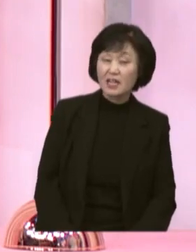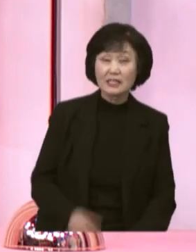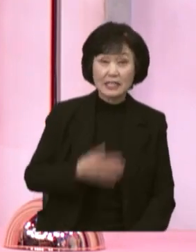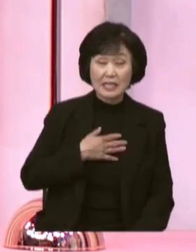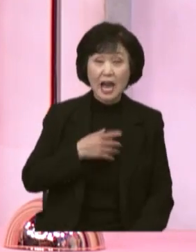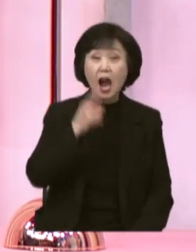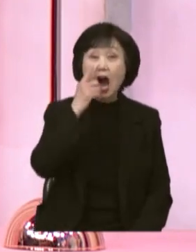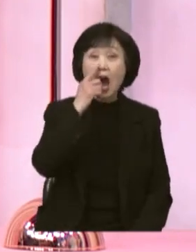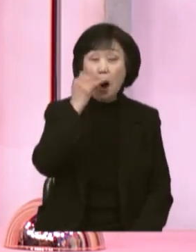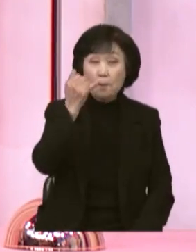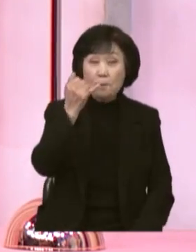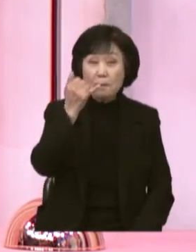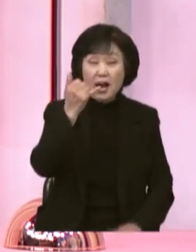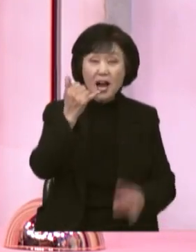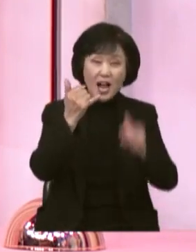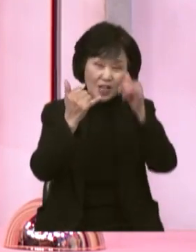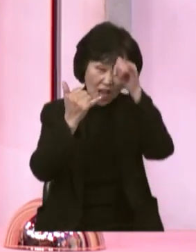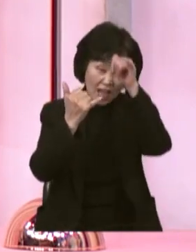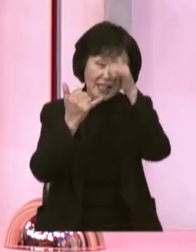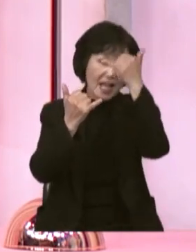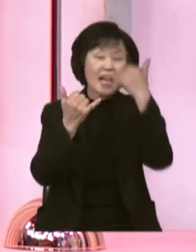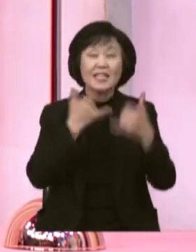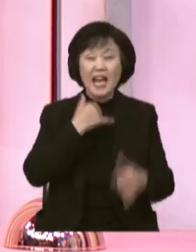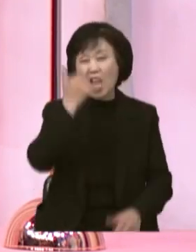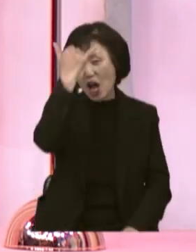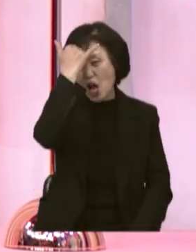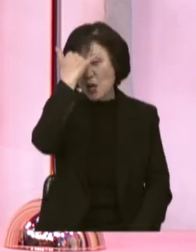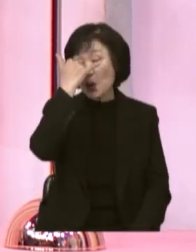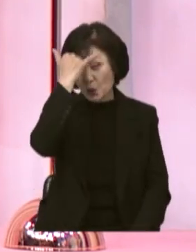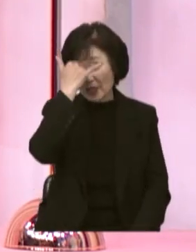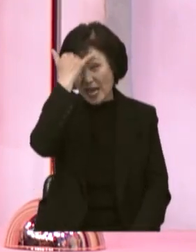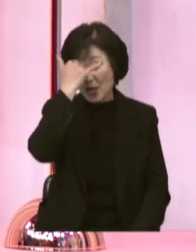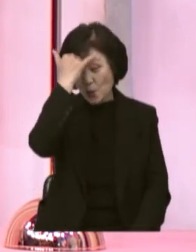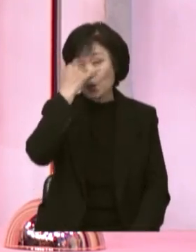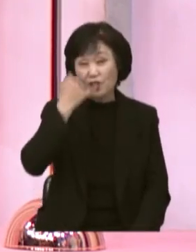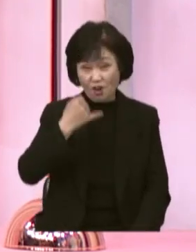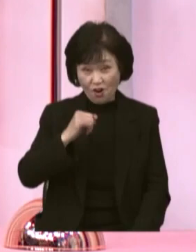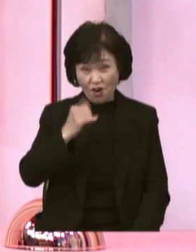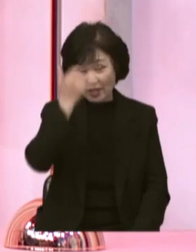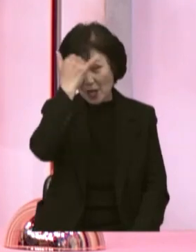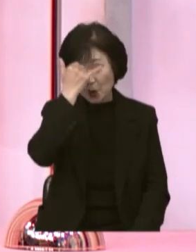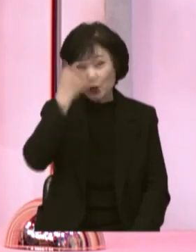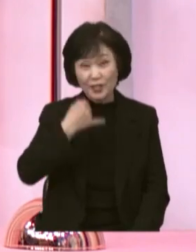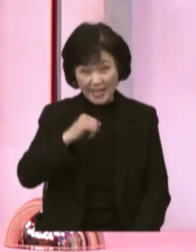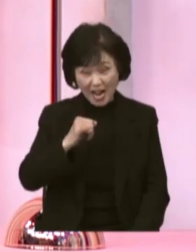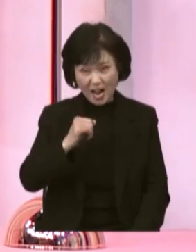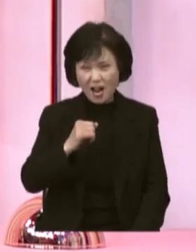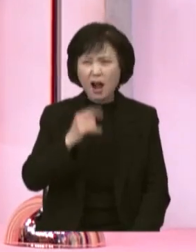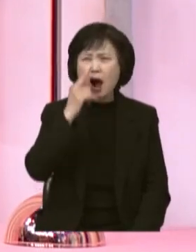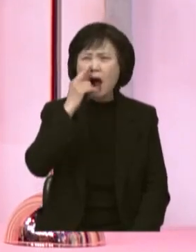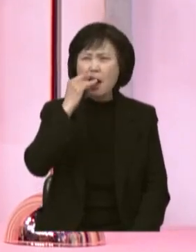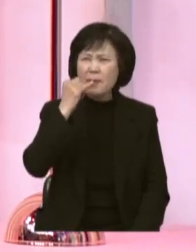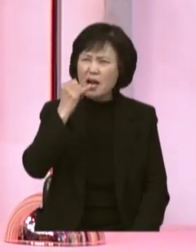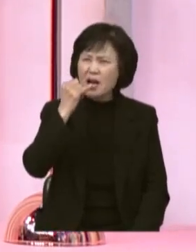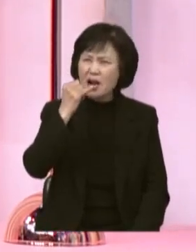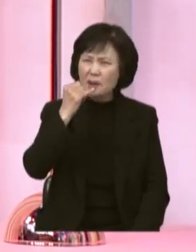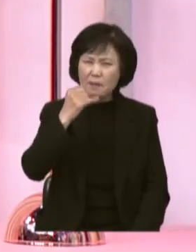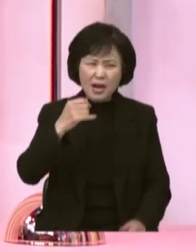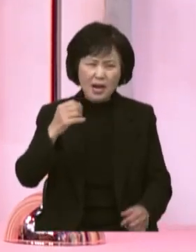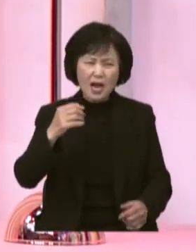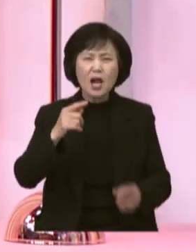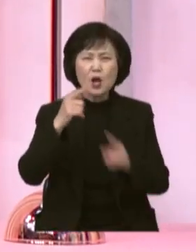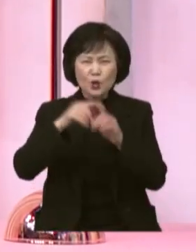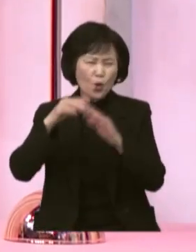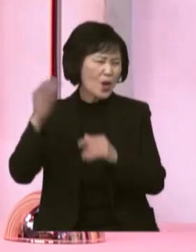효도하려고. 그래요. 그리고 막 가. 가서 그냥 앉아서 자 그냥. 아유 그럼 우리 엄마가 막 찔러. 야.